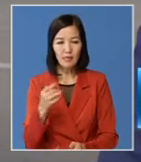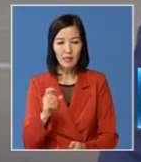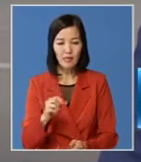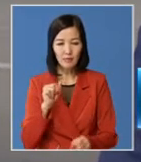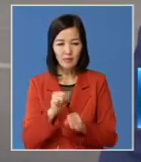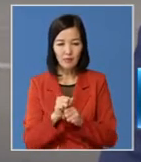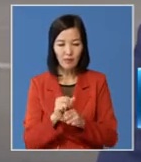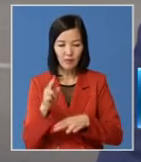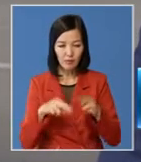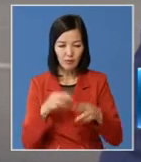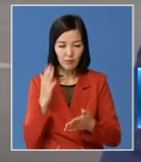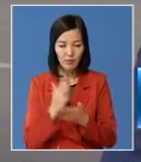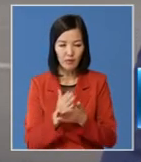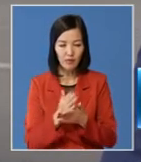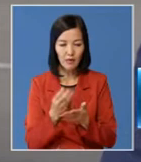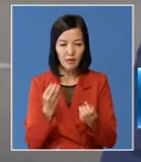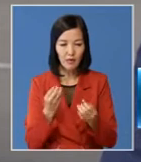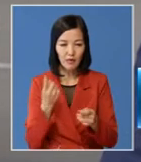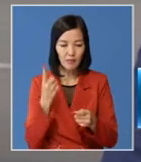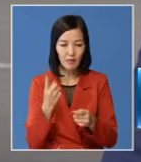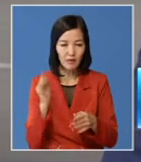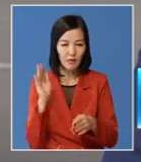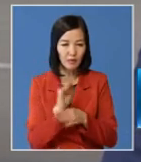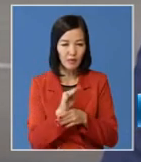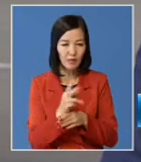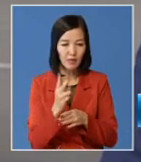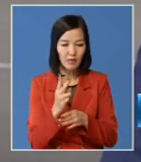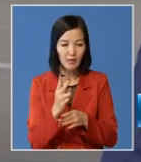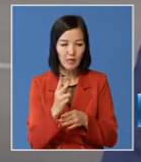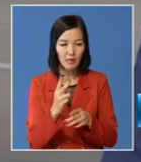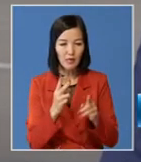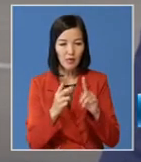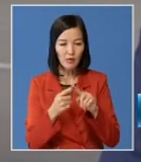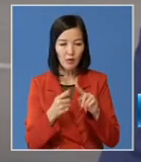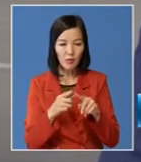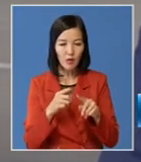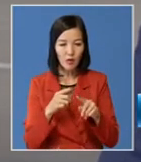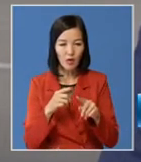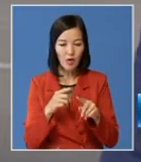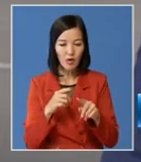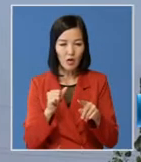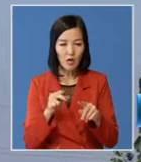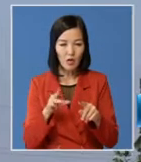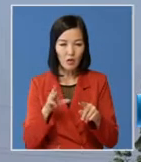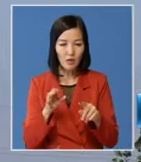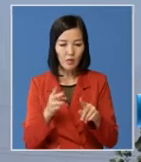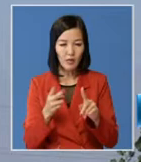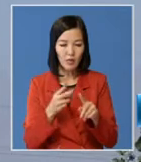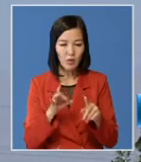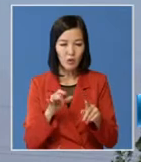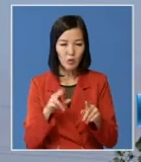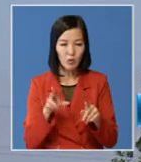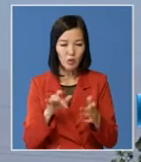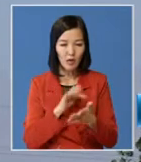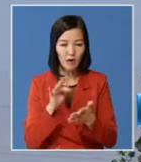бекеті салынған. Тағы бір 2 бекет, біреу Ақтөбеде, біреу Рудный қаласында. Автогаз